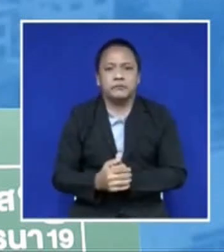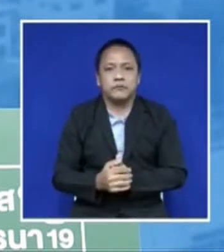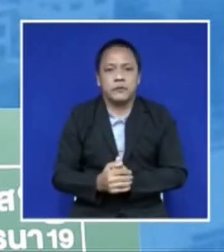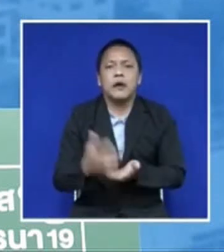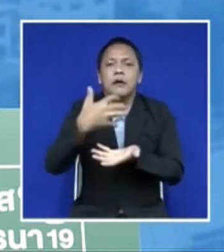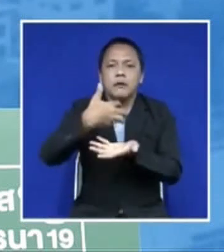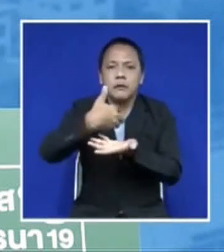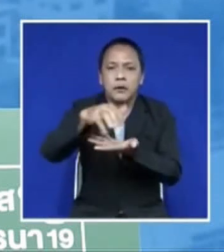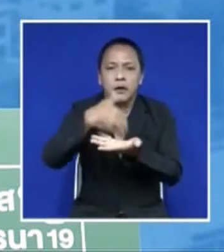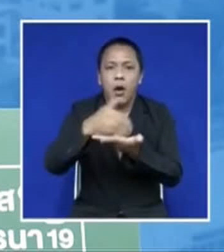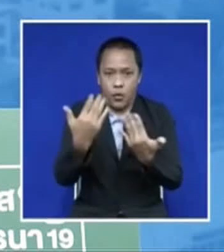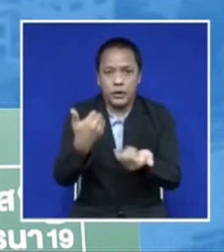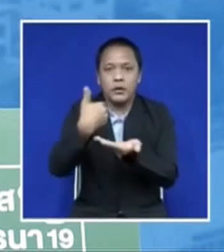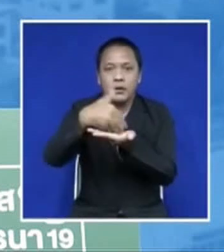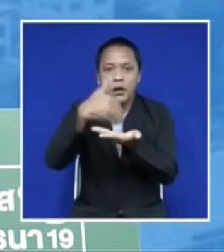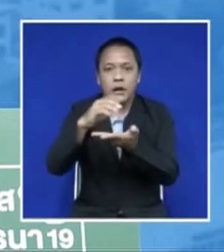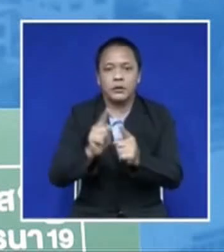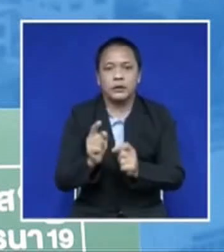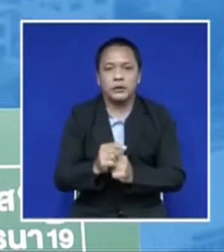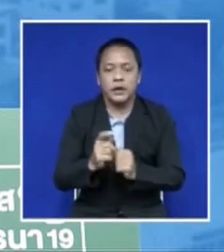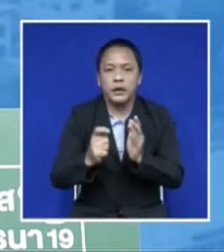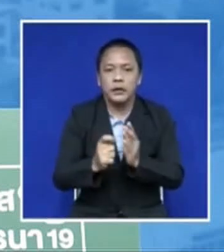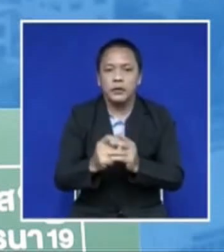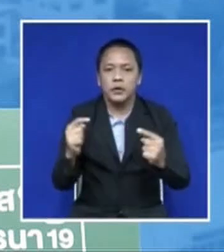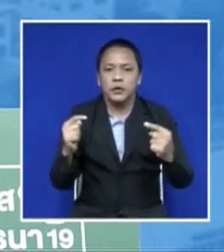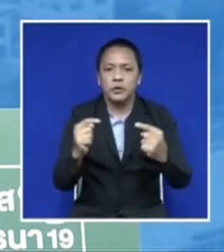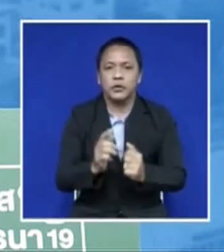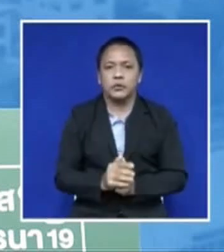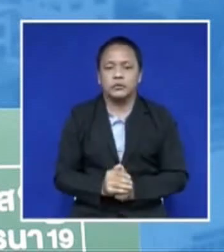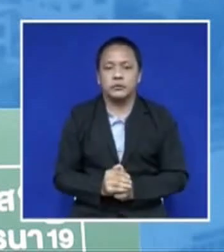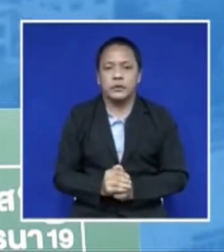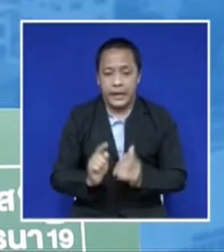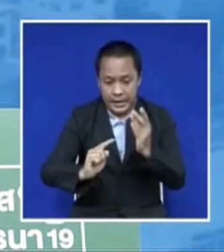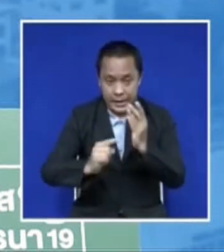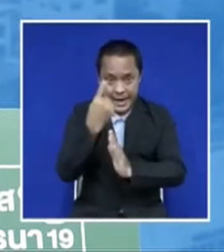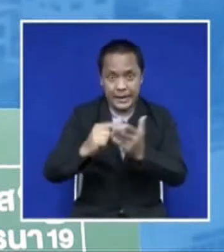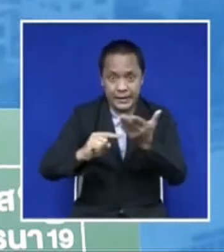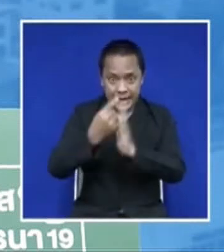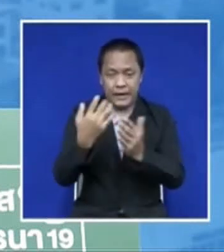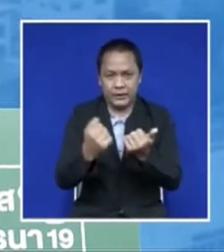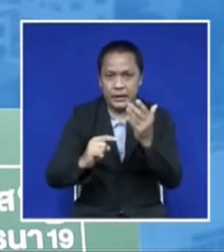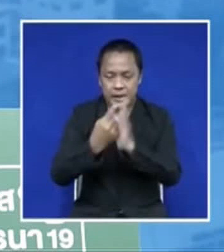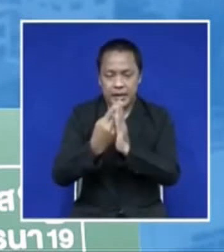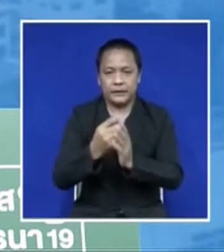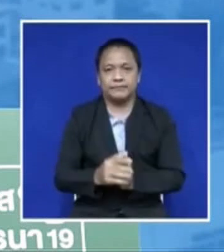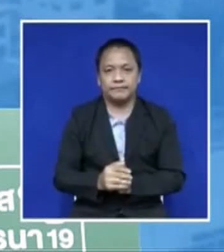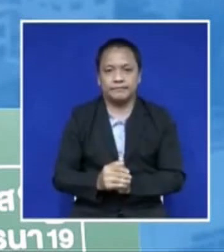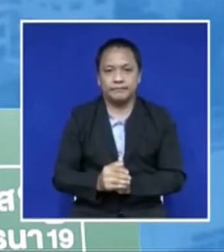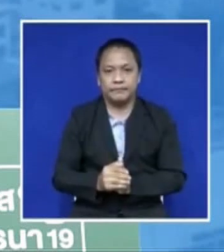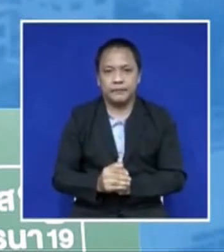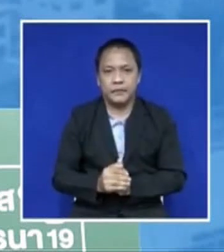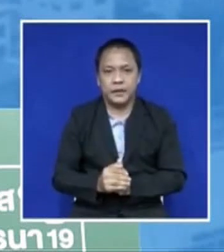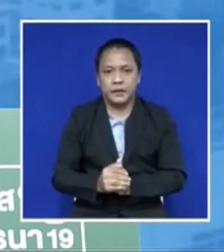รายต้องติดคุกเข่าต้องตรวจCall itนะ 3จัดเตรียมวัสดุอุปกรณ์ให้พร้อมรองรับการกระบาดนะครับอันนี้มีดราม่าเล็กๆอยู่